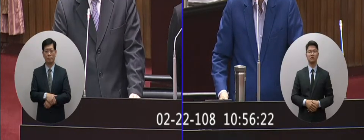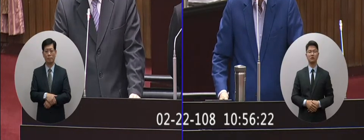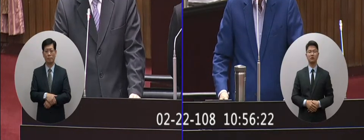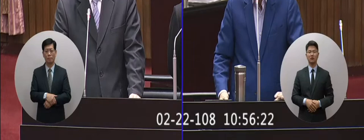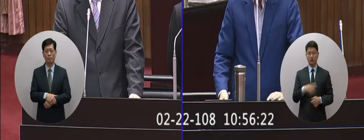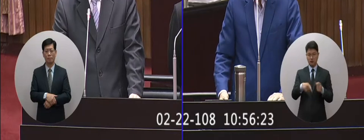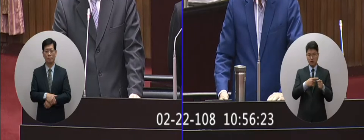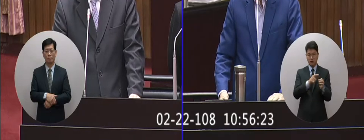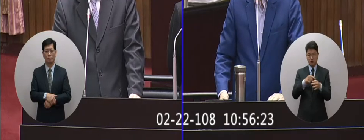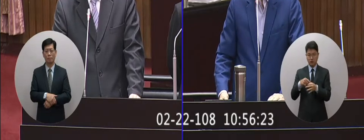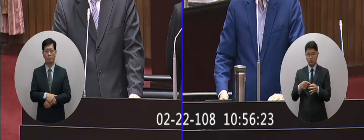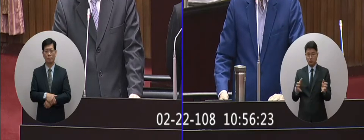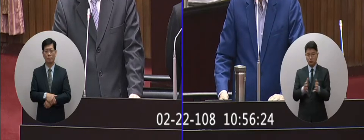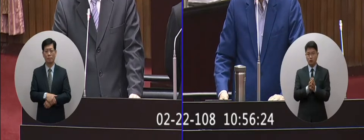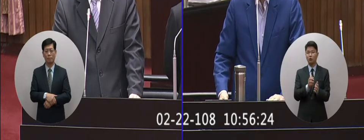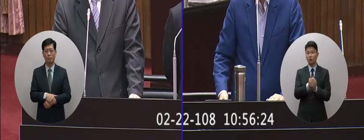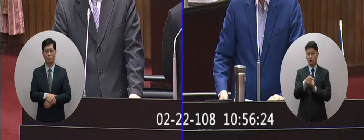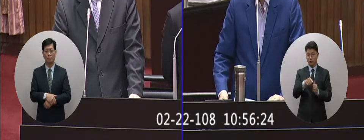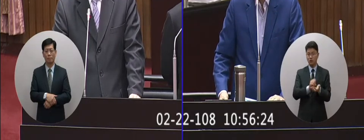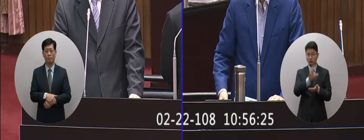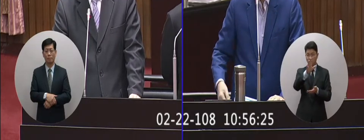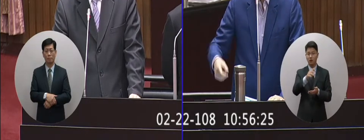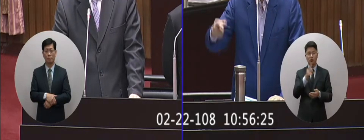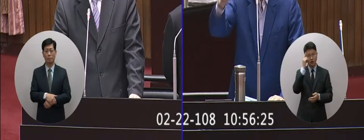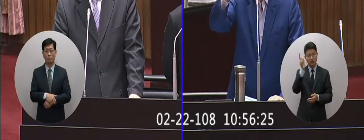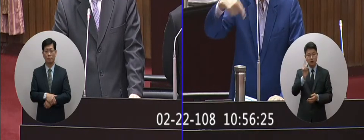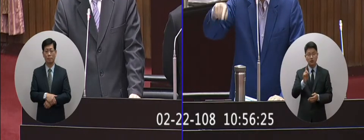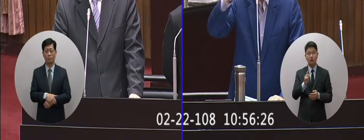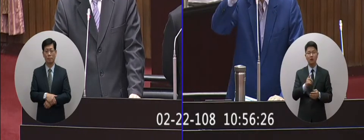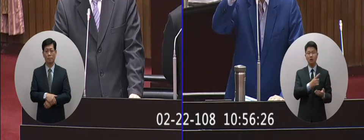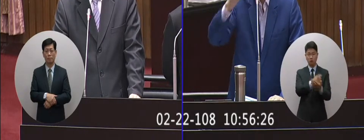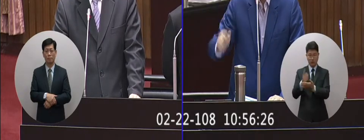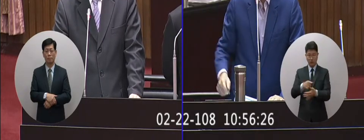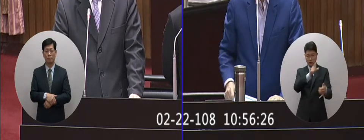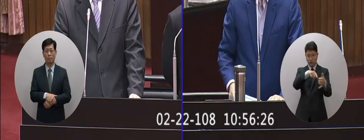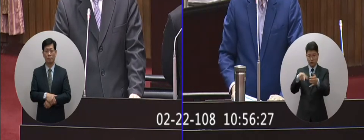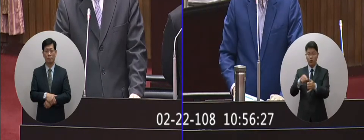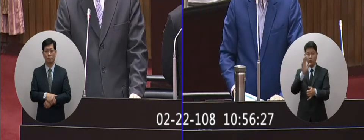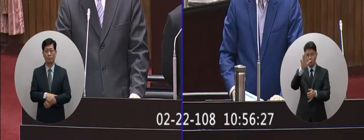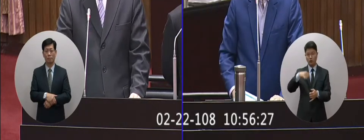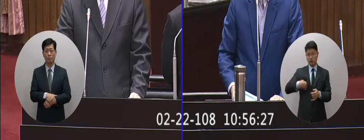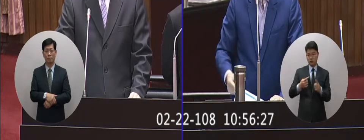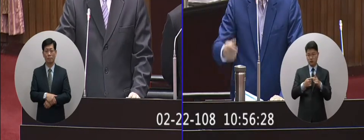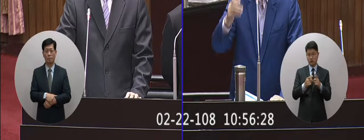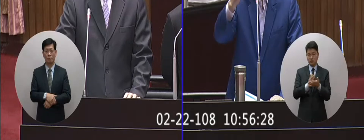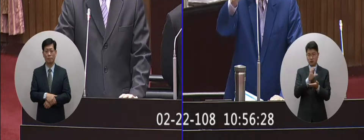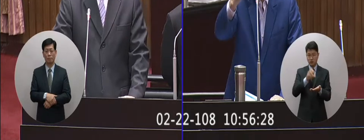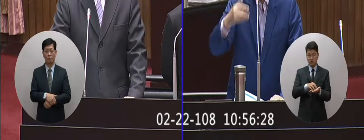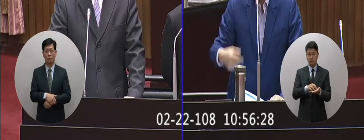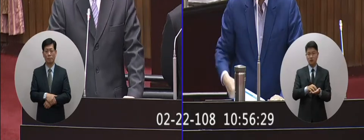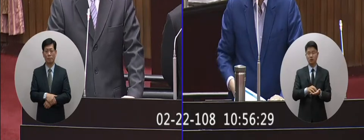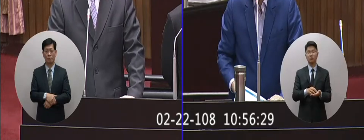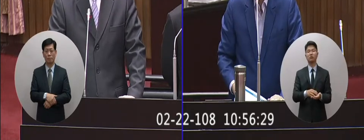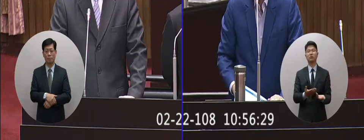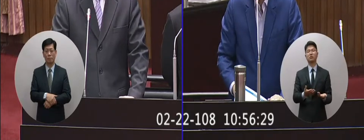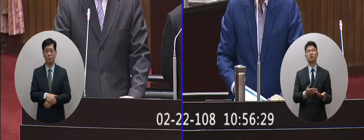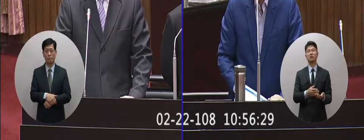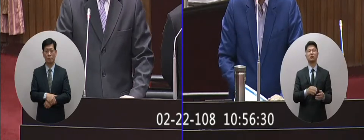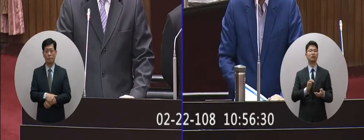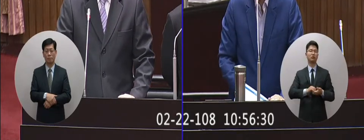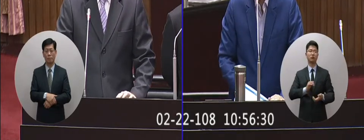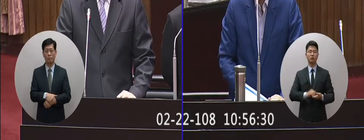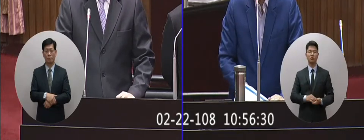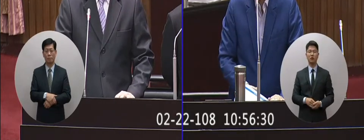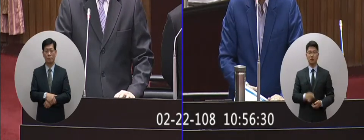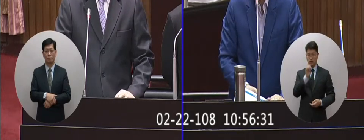所税的时候。那换句话说，不是每个人都要，一户一张就够了。所以我为什么刚才就请